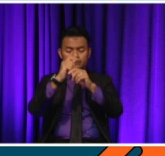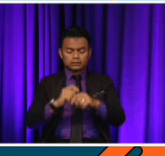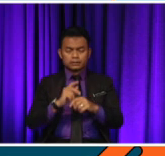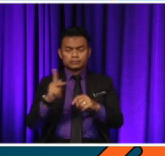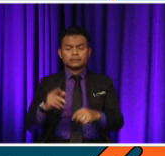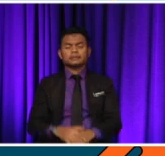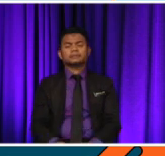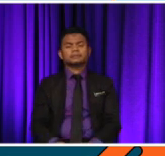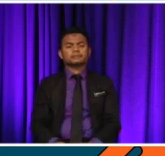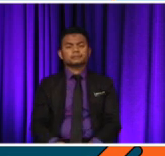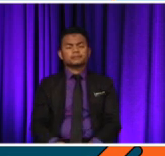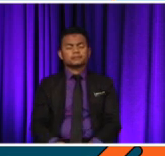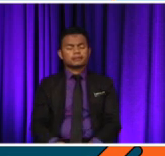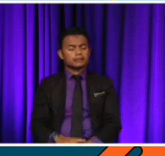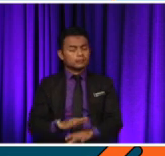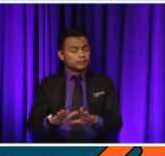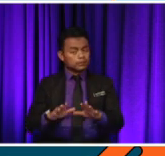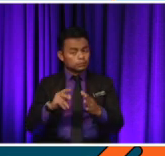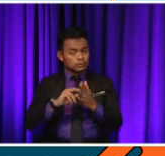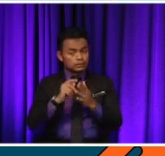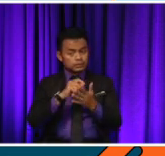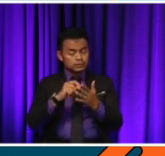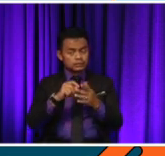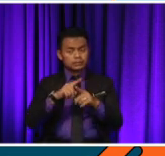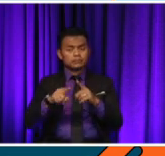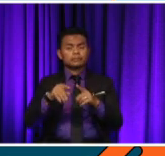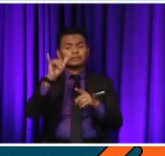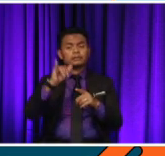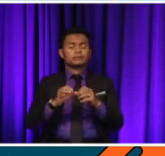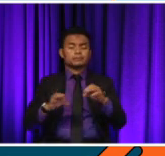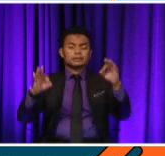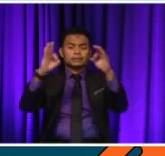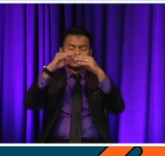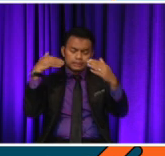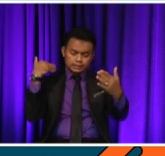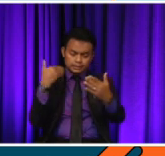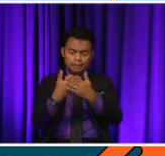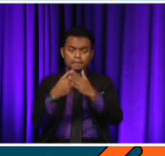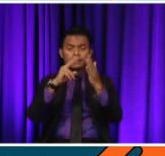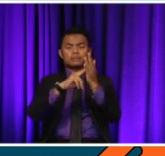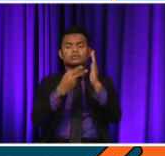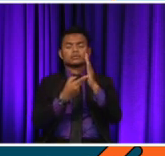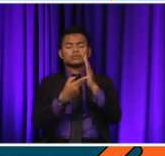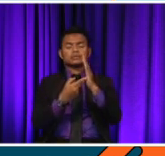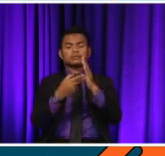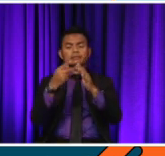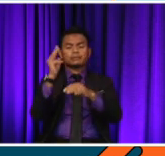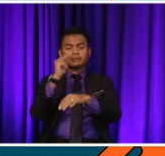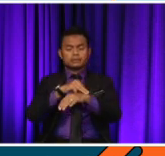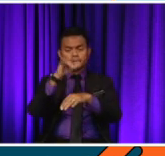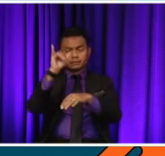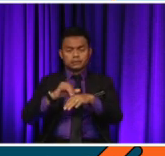yang penting sampai maksud yang dikatakan dapat memastikan tugas dan diselesaikan pada masa yang